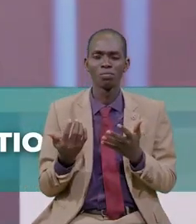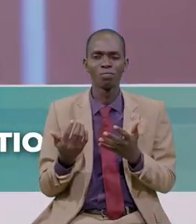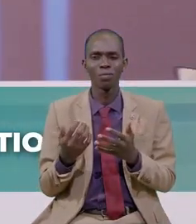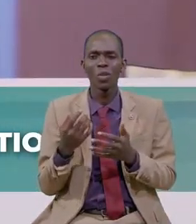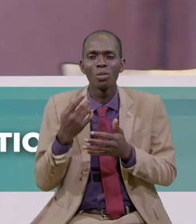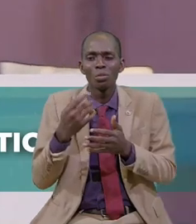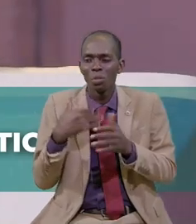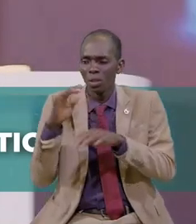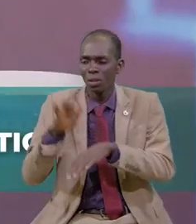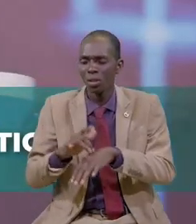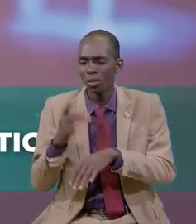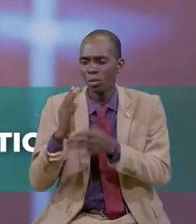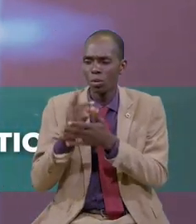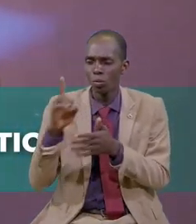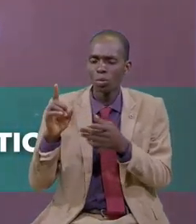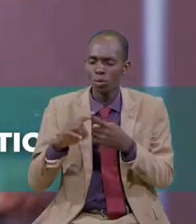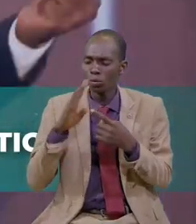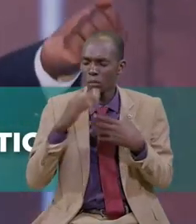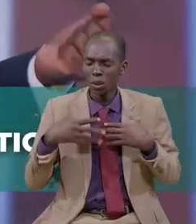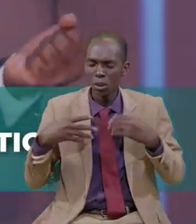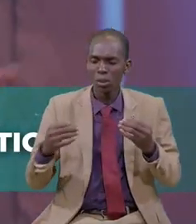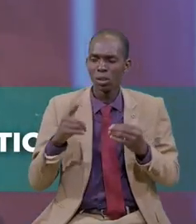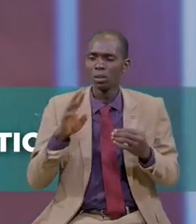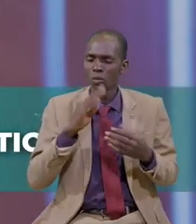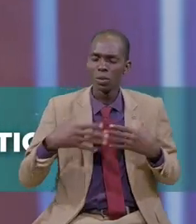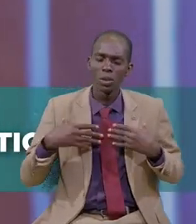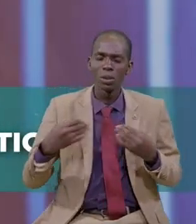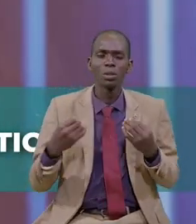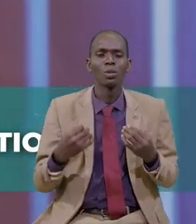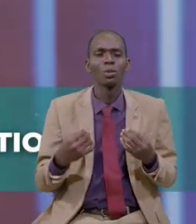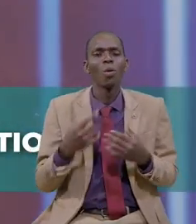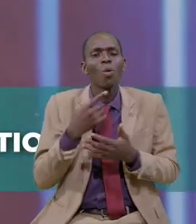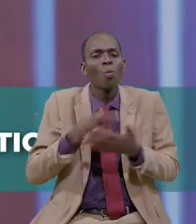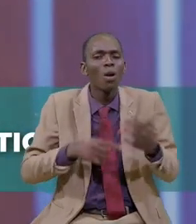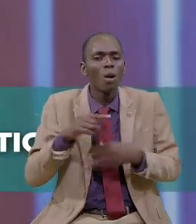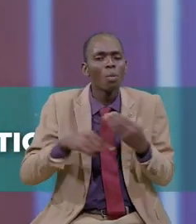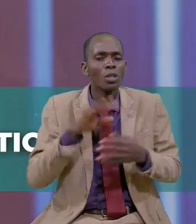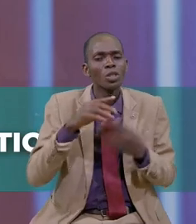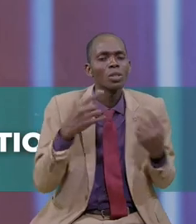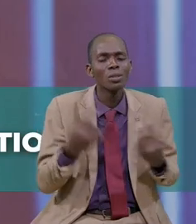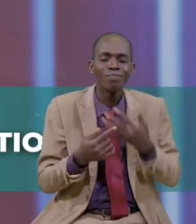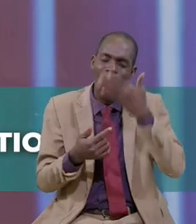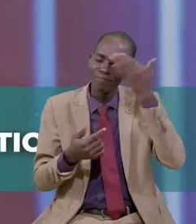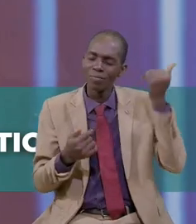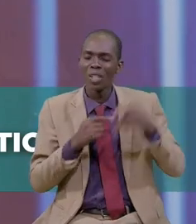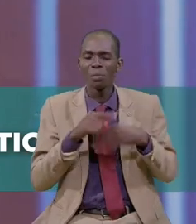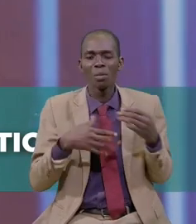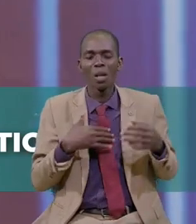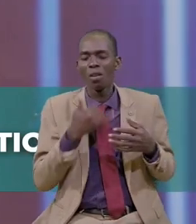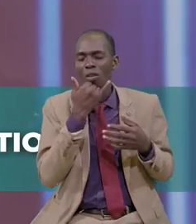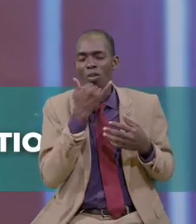Et les pécheurs, tout comme non, ne t'en fais pas. Et quand je dis au paralytique, lève-toi, il se lève. Qu'est-ce que je cherche encore?